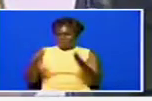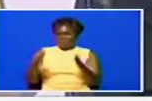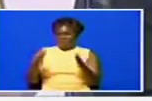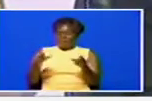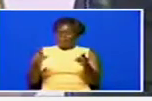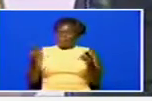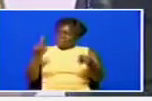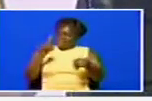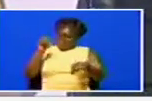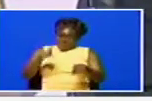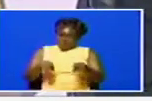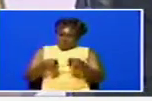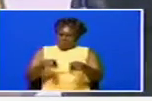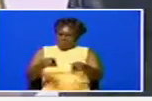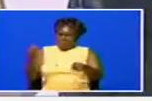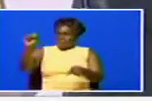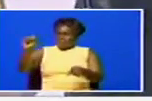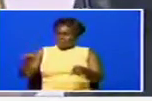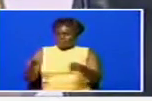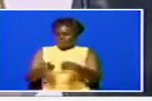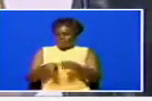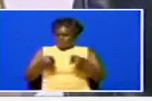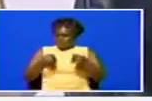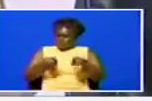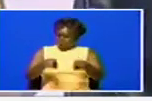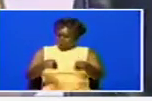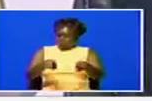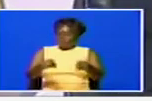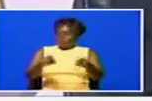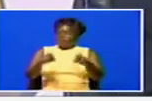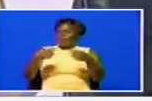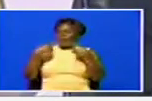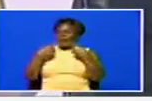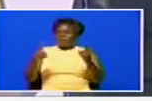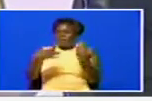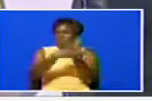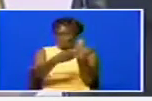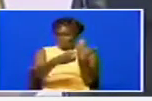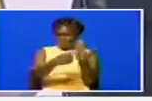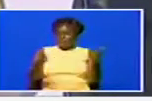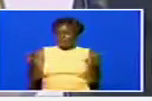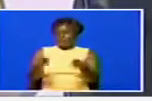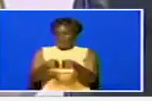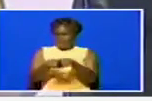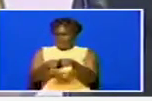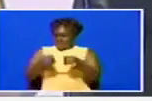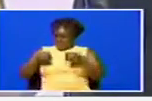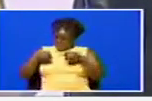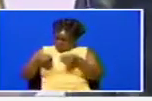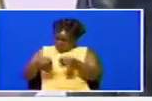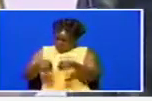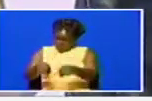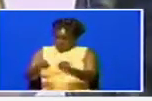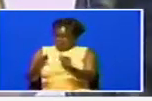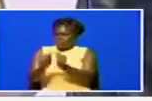zinaambatana, yenye iko kwa SMS inaambatana. Kwa hivyo matokeo ambayo yako kwa scanned copy yanafaa kuambatana kwa kina